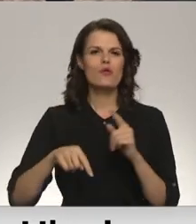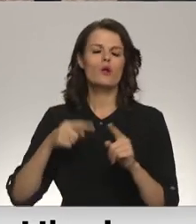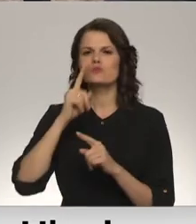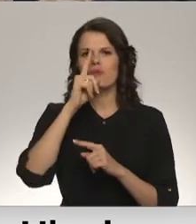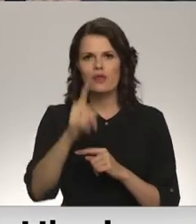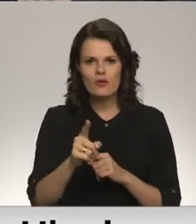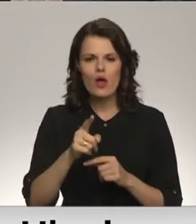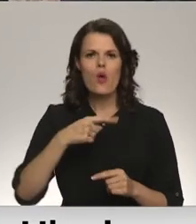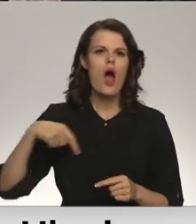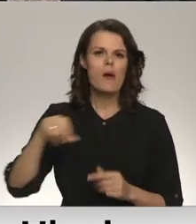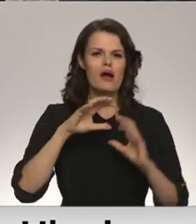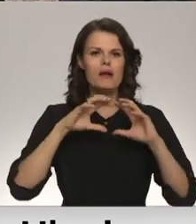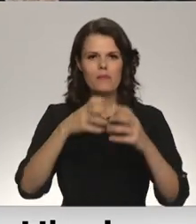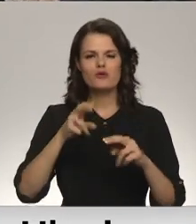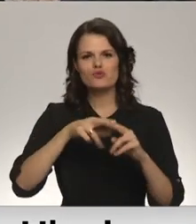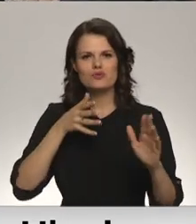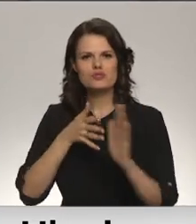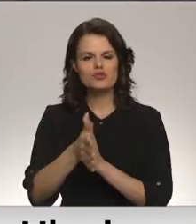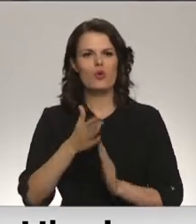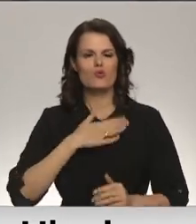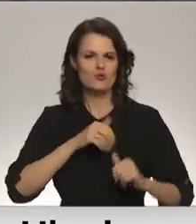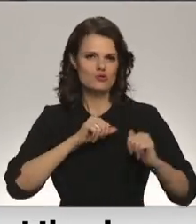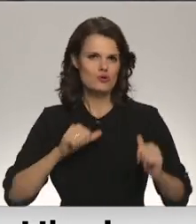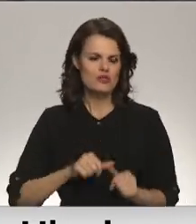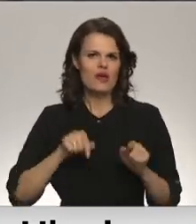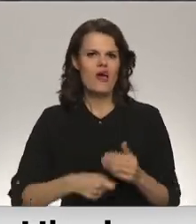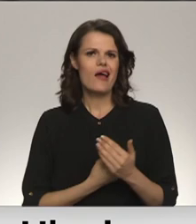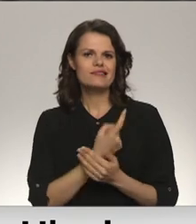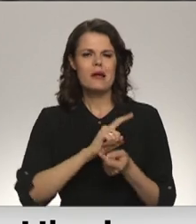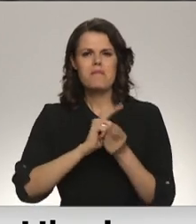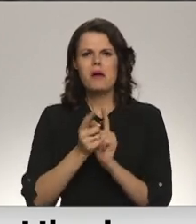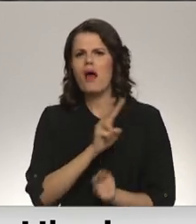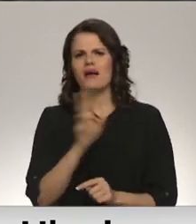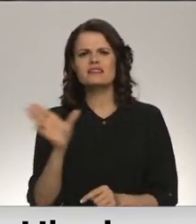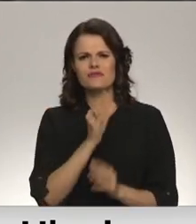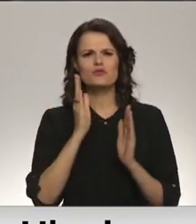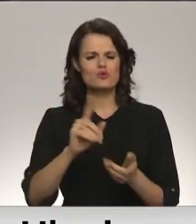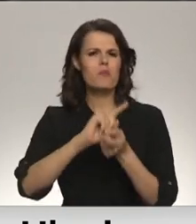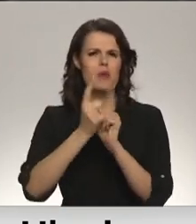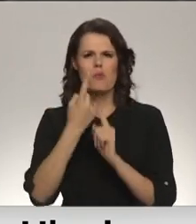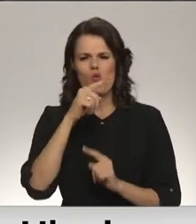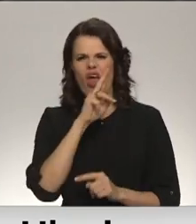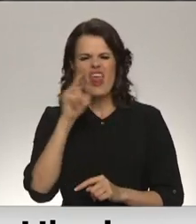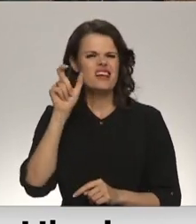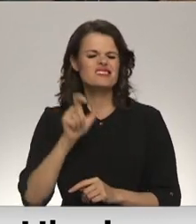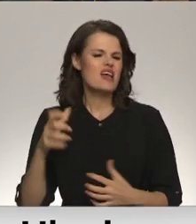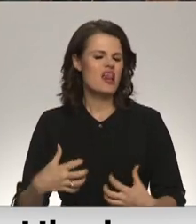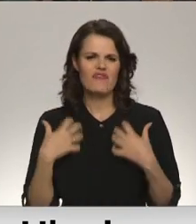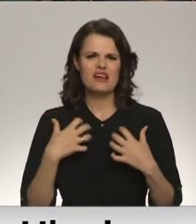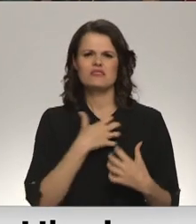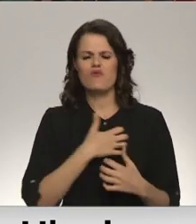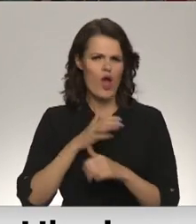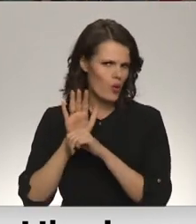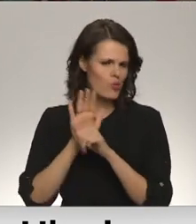un cauri mūsu sirdīm. Tā izraisa pārmaiņas, kas visu pārvērtīs, jo necilvēcība ir jānoliek pie vietas. Tā